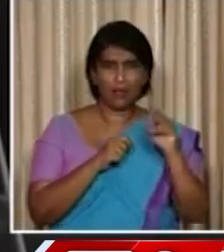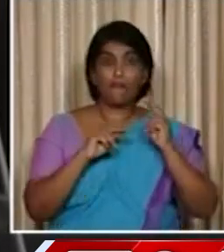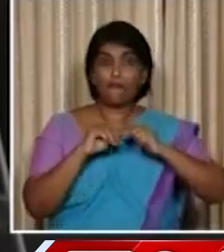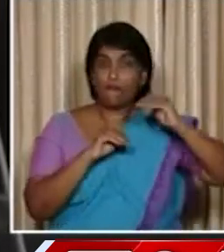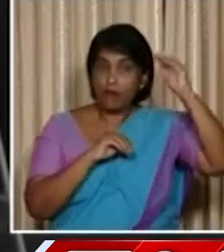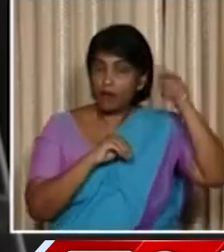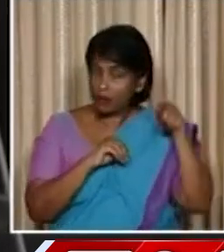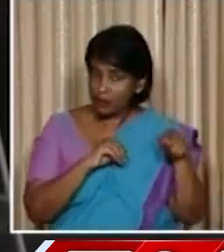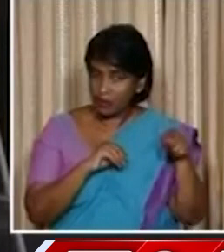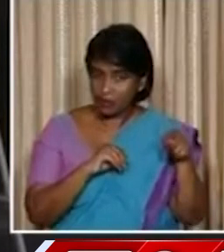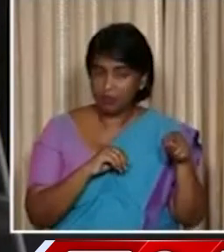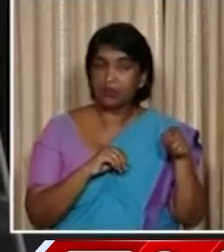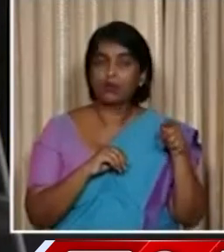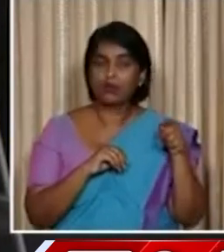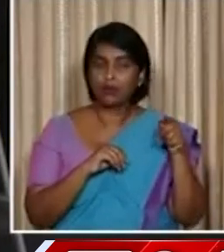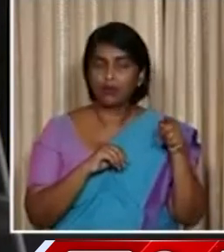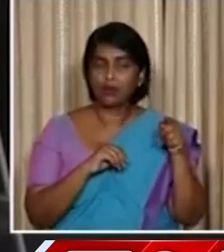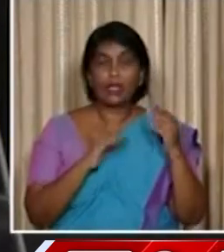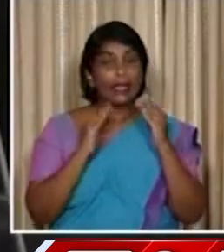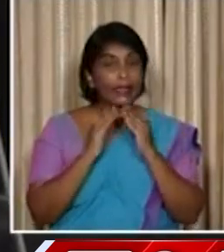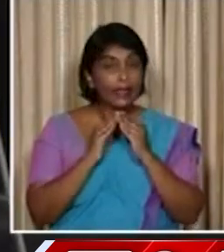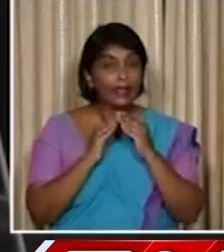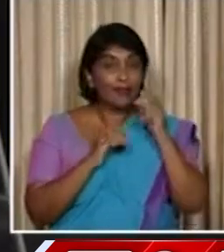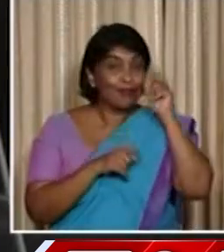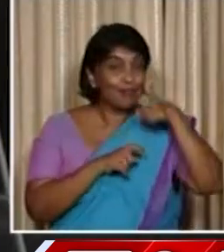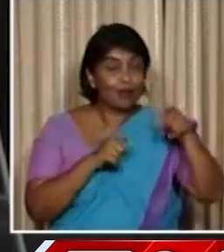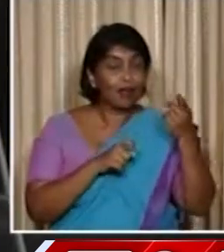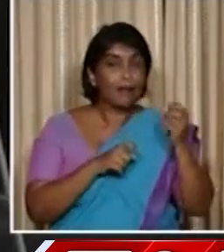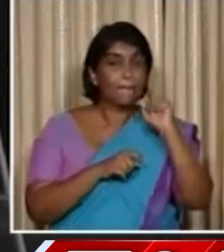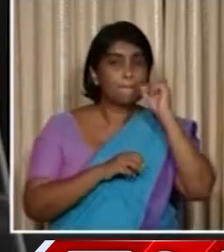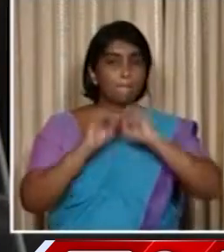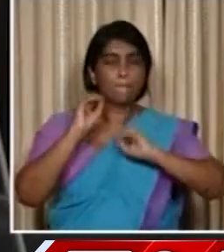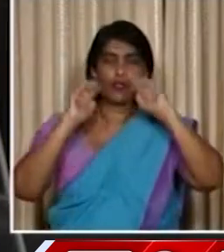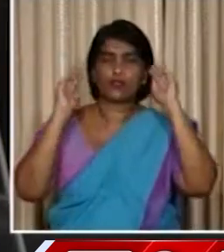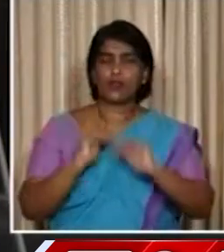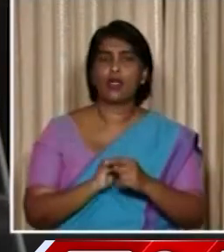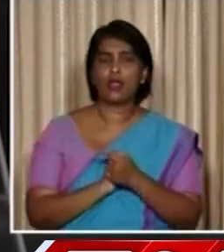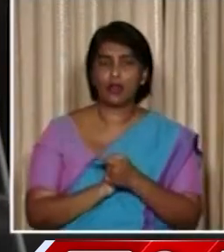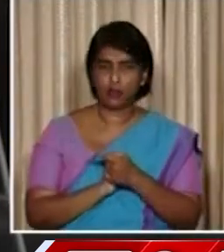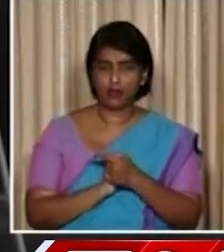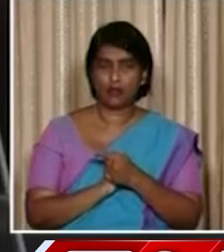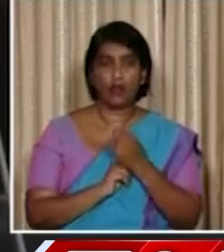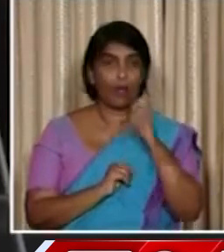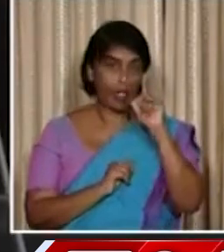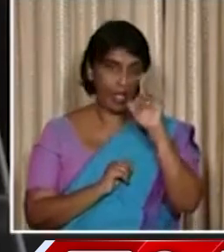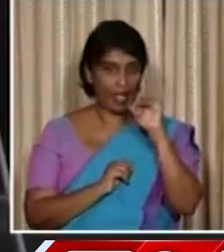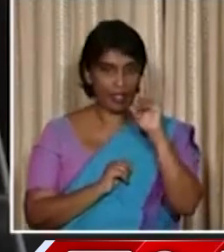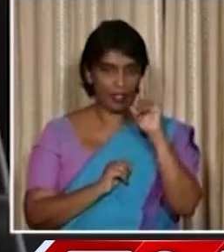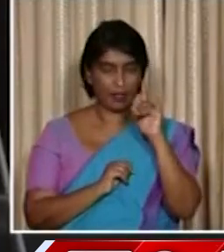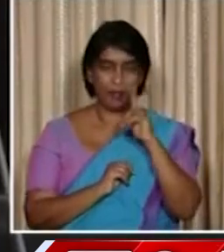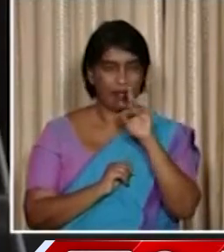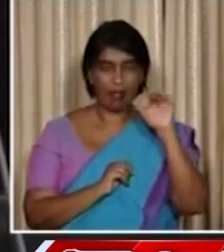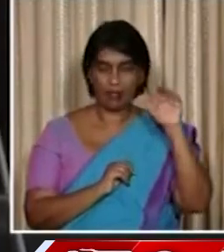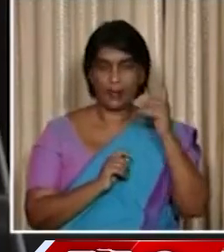නිවාස කරන කට්ටියට තියෙන්නේ අර ගෘහස්ත පාරිභෝගිකයන් වැඩියට 50%කම වුණ අඩු ප්‍රමාණයක් දැන් රුපියල් 75ක් අය කරගන්න